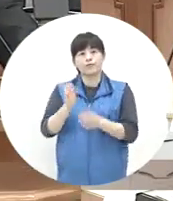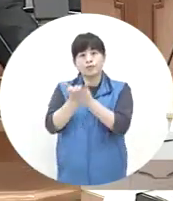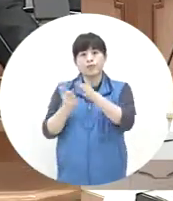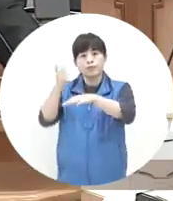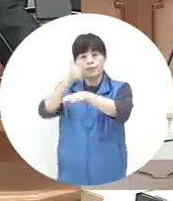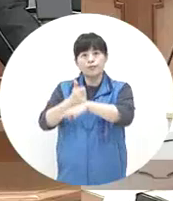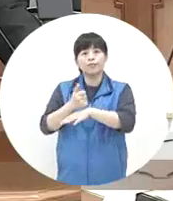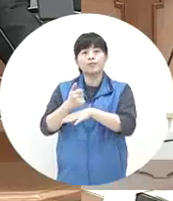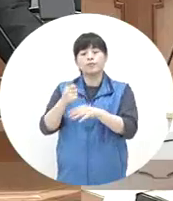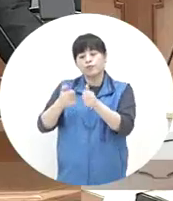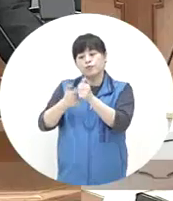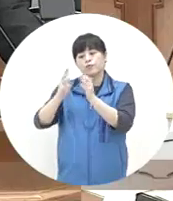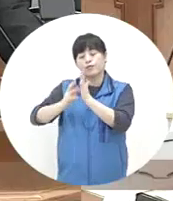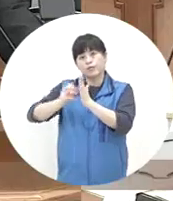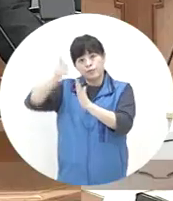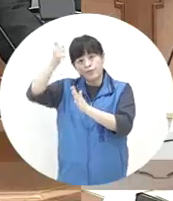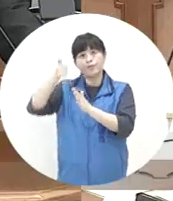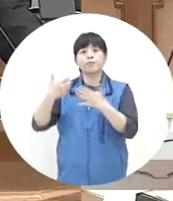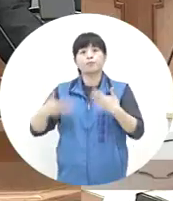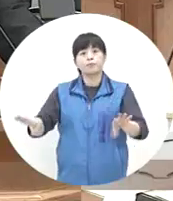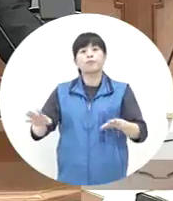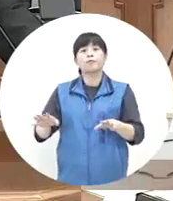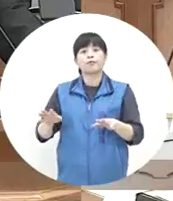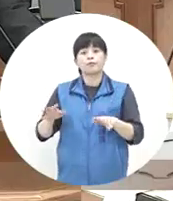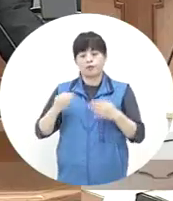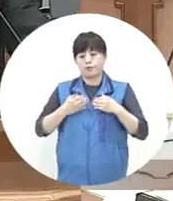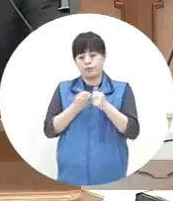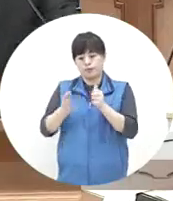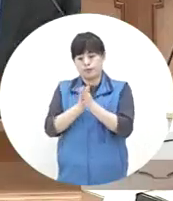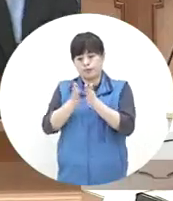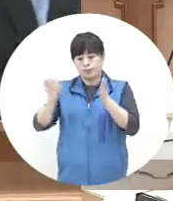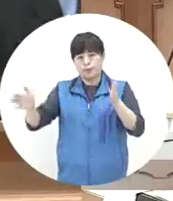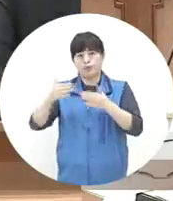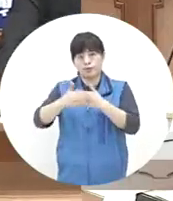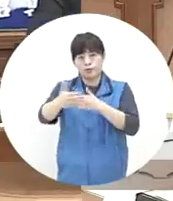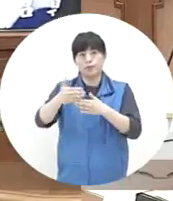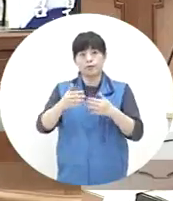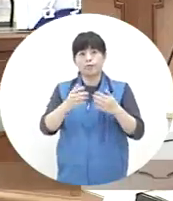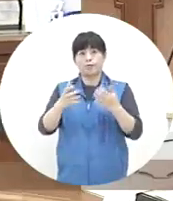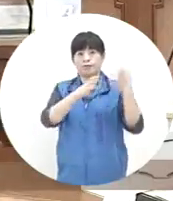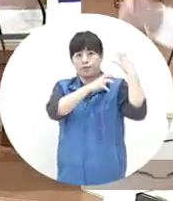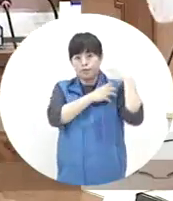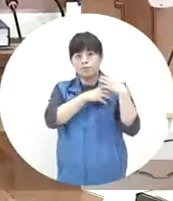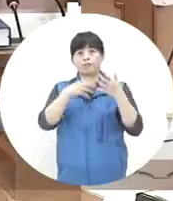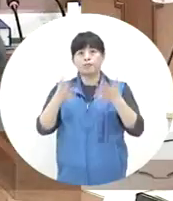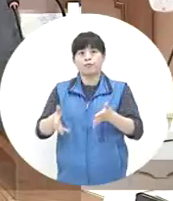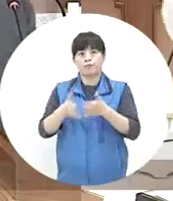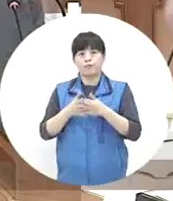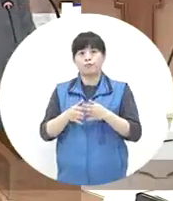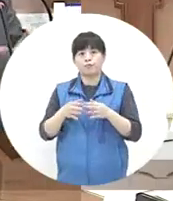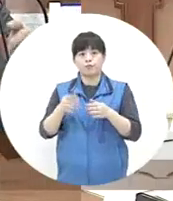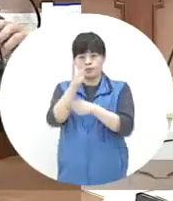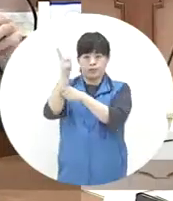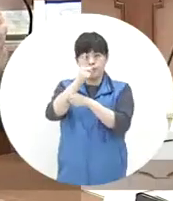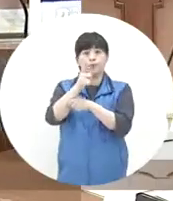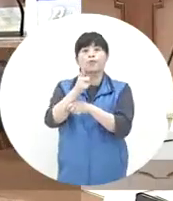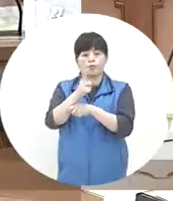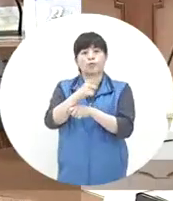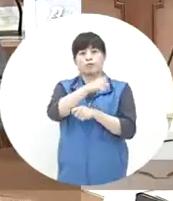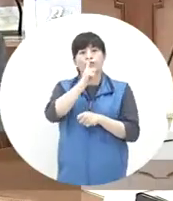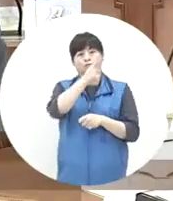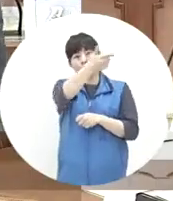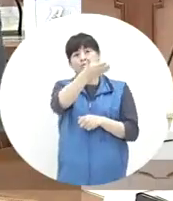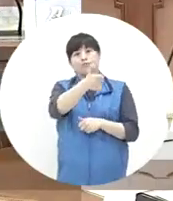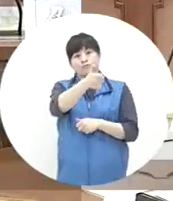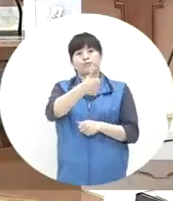你在当副局长期间，其实，在我们疫情的过程当中，也肩负了很多重任。我们第一线消防弟兄，我给他一个赞哈。但